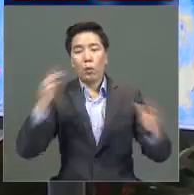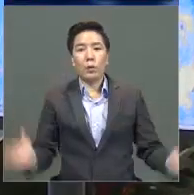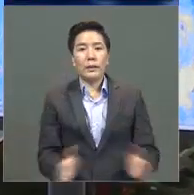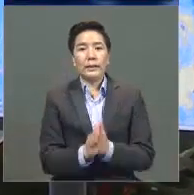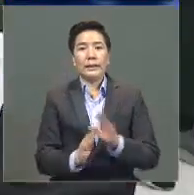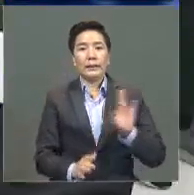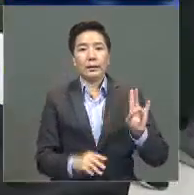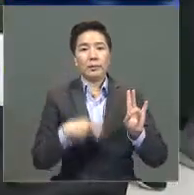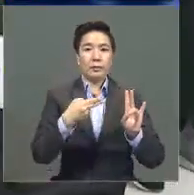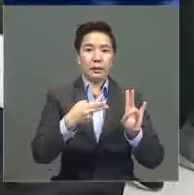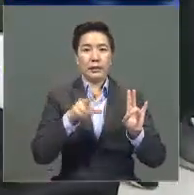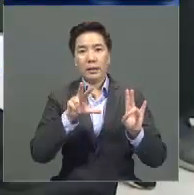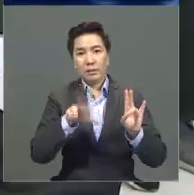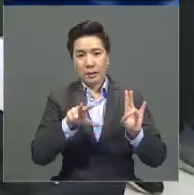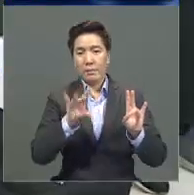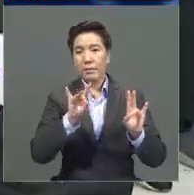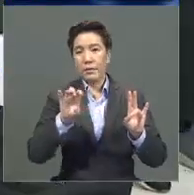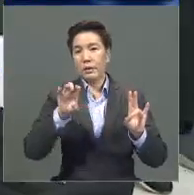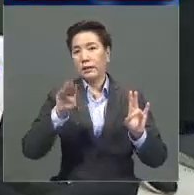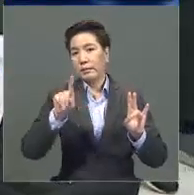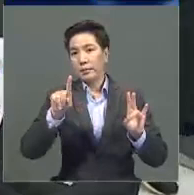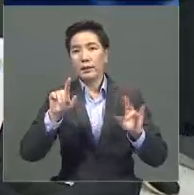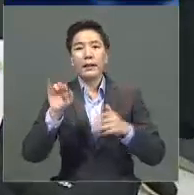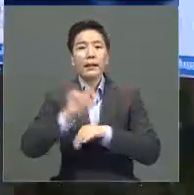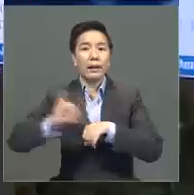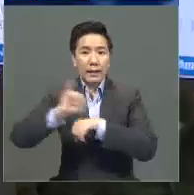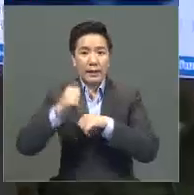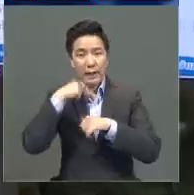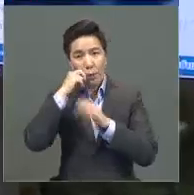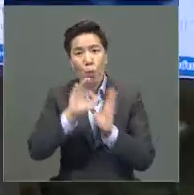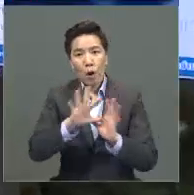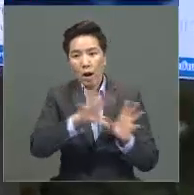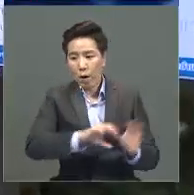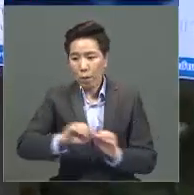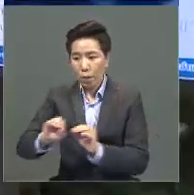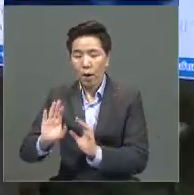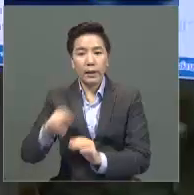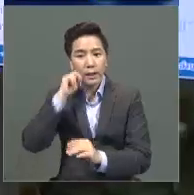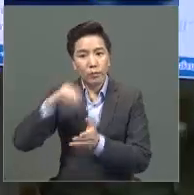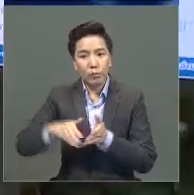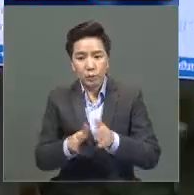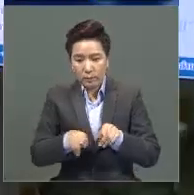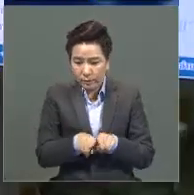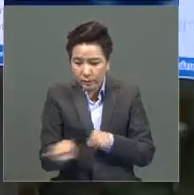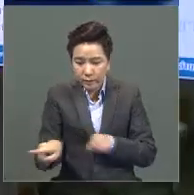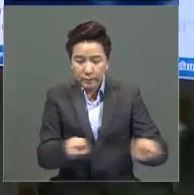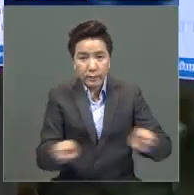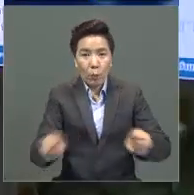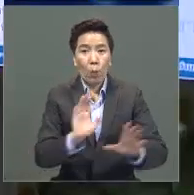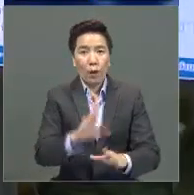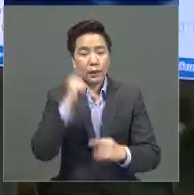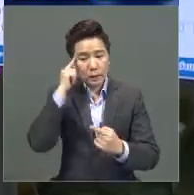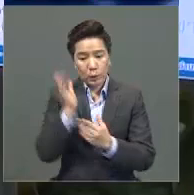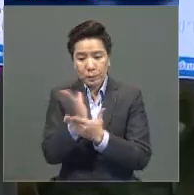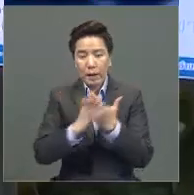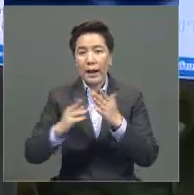700003481ใกล้ครับมวลน้ำดังกล่าวเนี่ยสามารถเก็บกลับไปปริมาณน้ำไว้ในลำน้ำสายหลักและสาขา